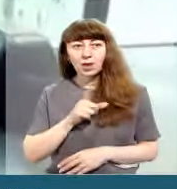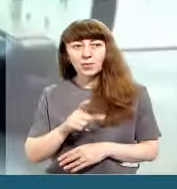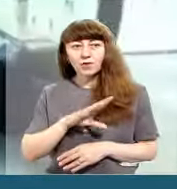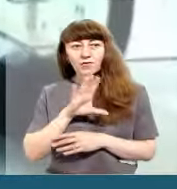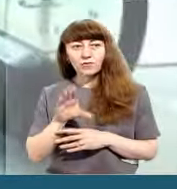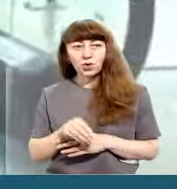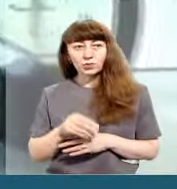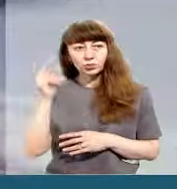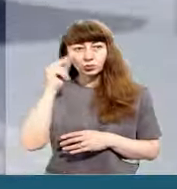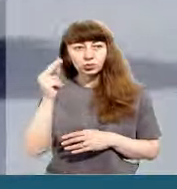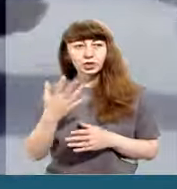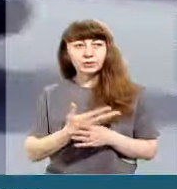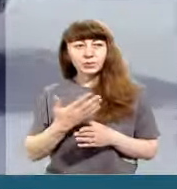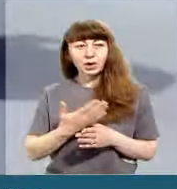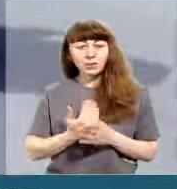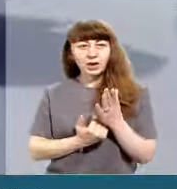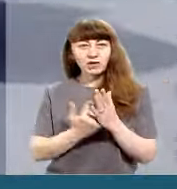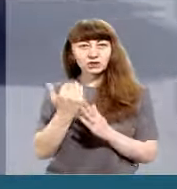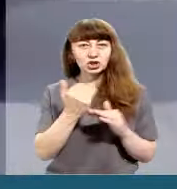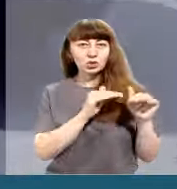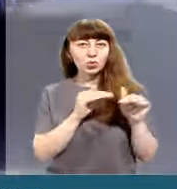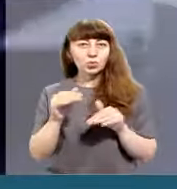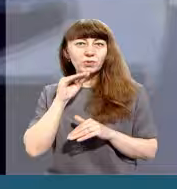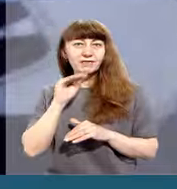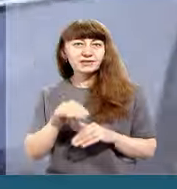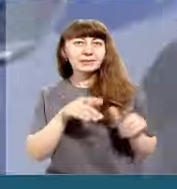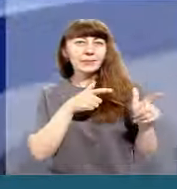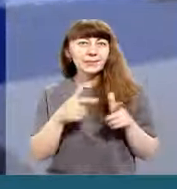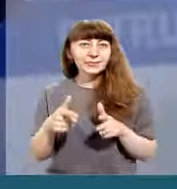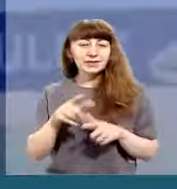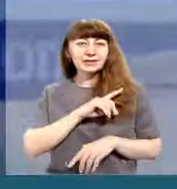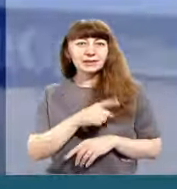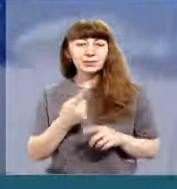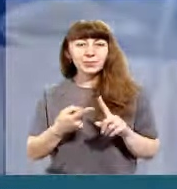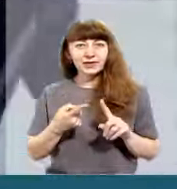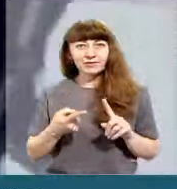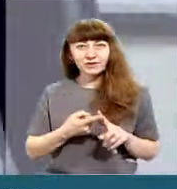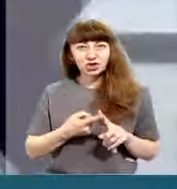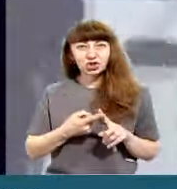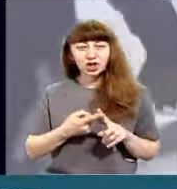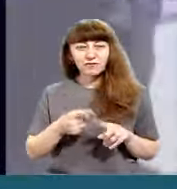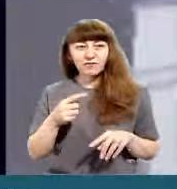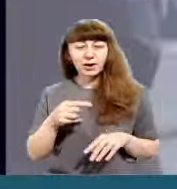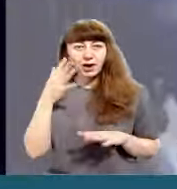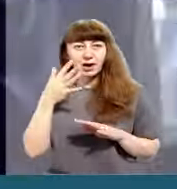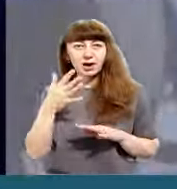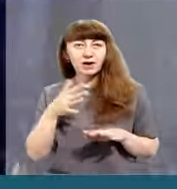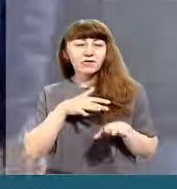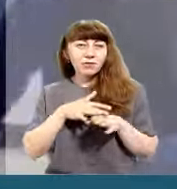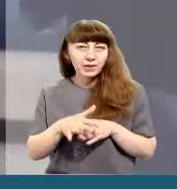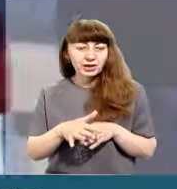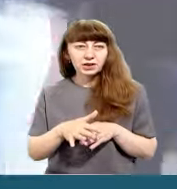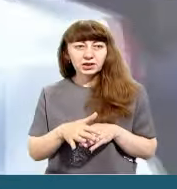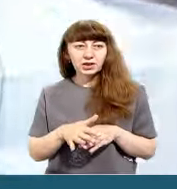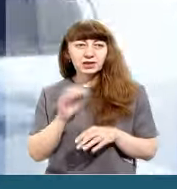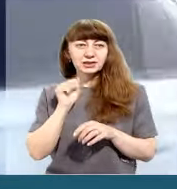В целом, учения способствовали повышению уровня профессиональной подготовки сил первичного реагирования к минимизации возможных